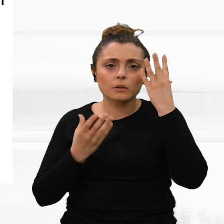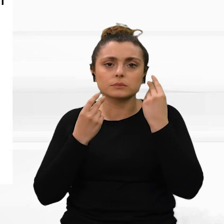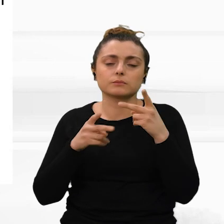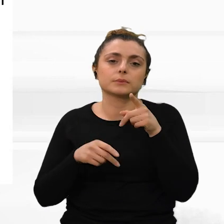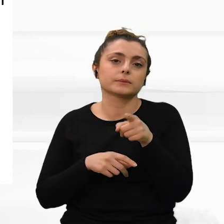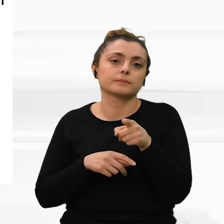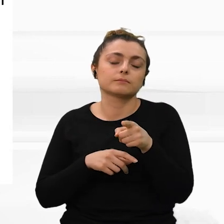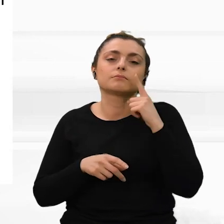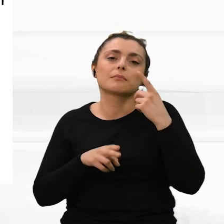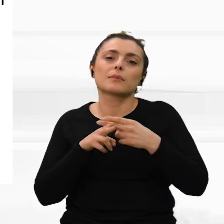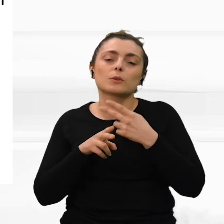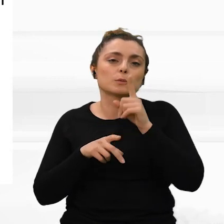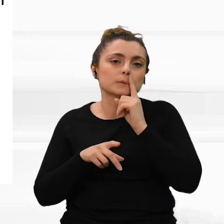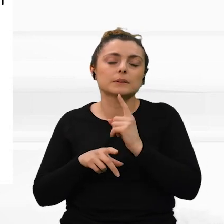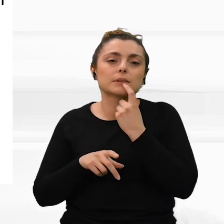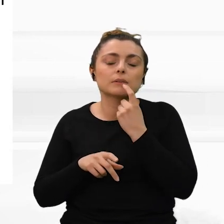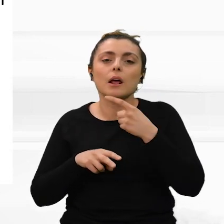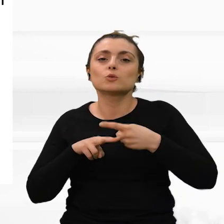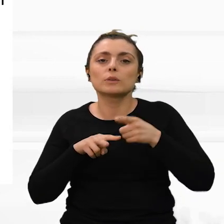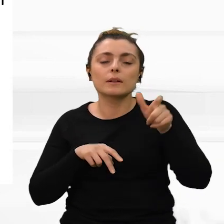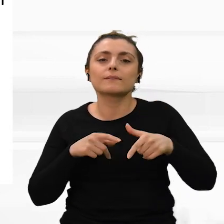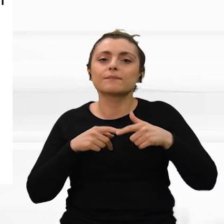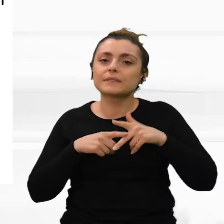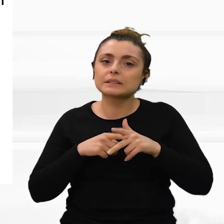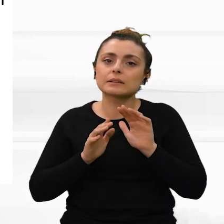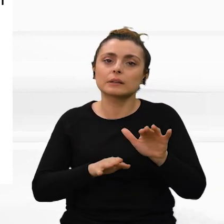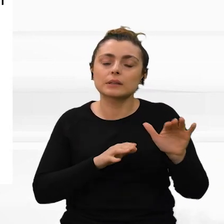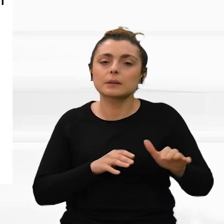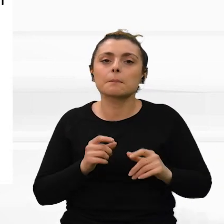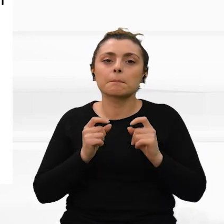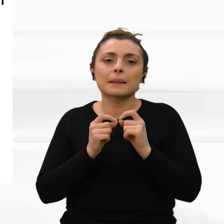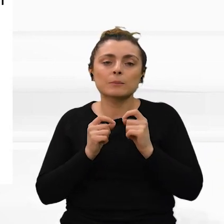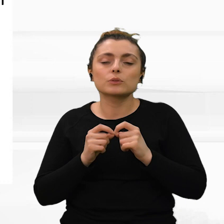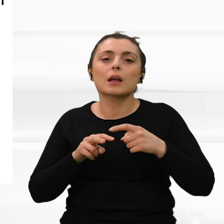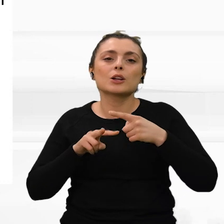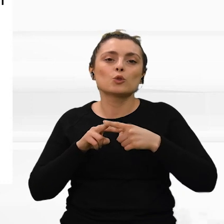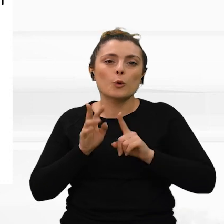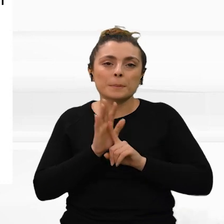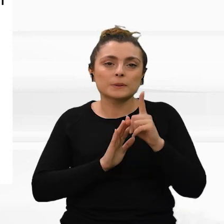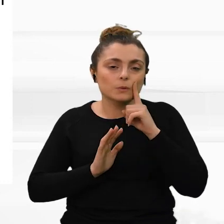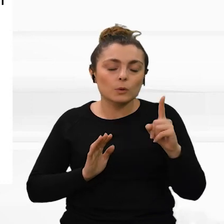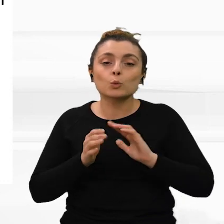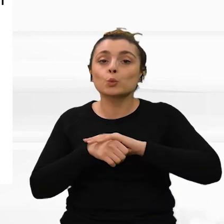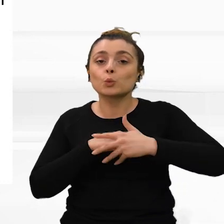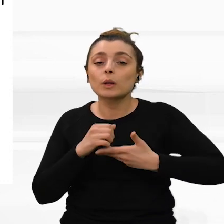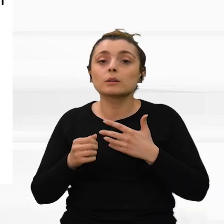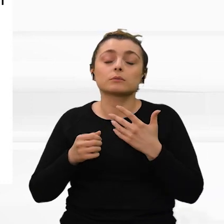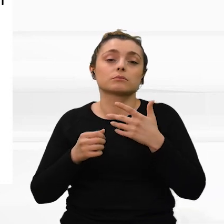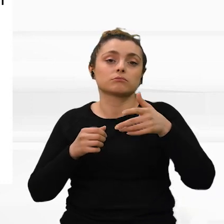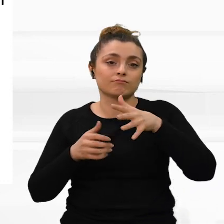oldu anlaşılabilir Örneğin yüzyıllarca Aristoteles fiziği ile desteklenen Batlamyus astronomisi ne göre dünyanın